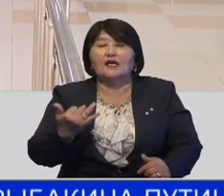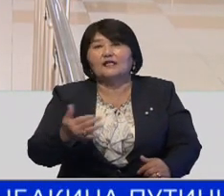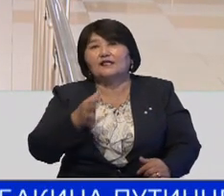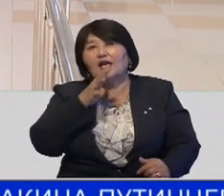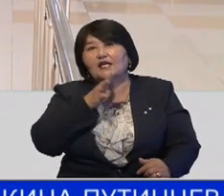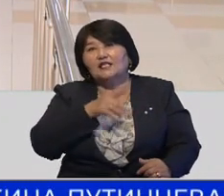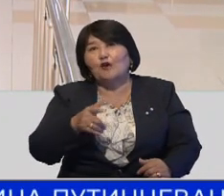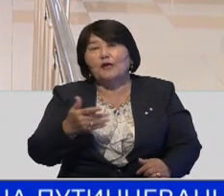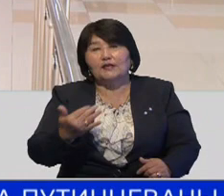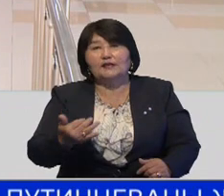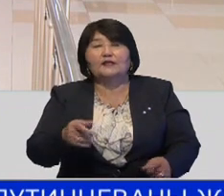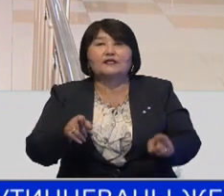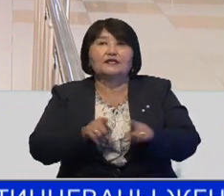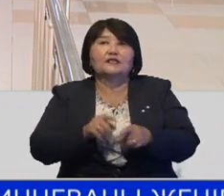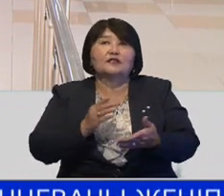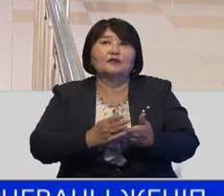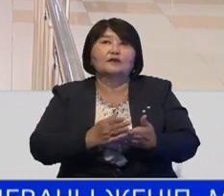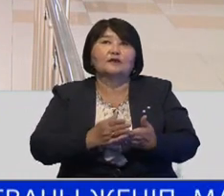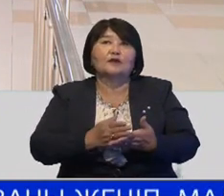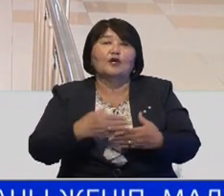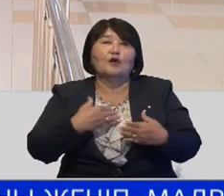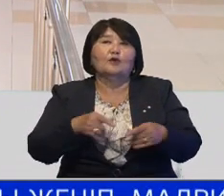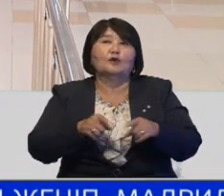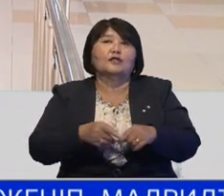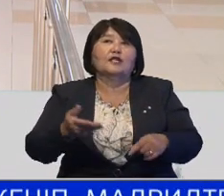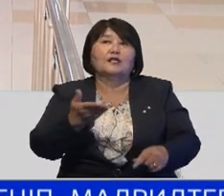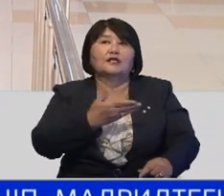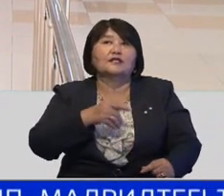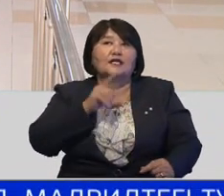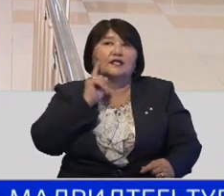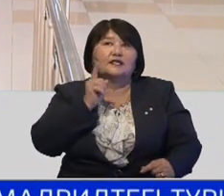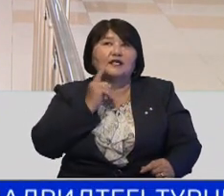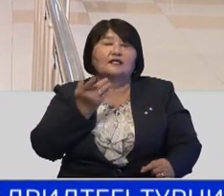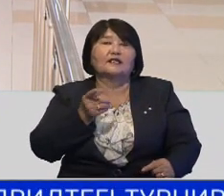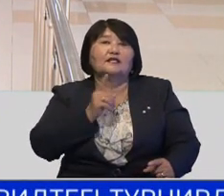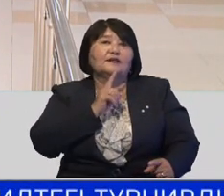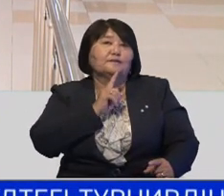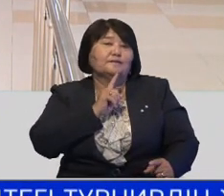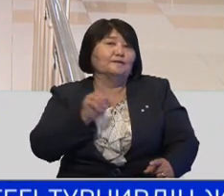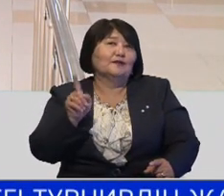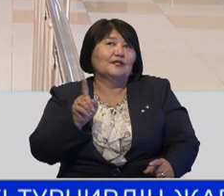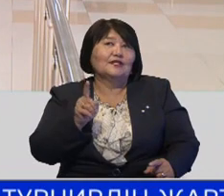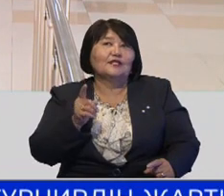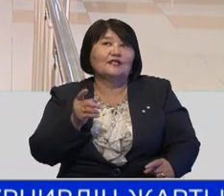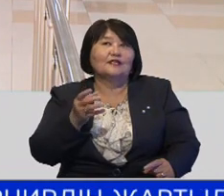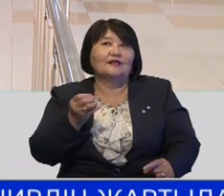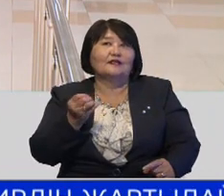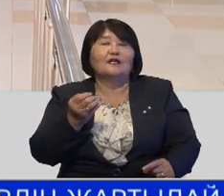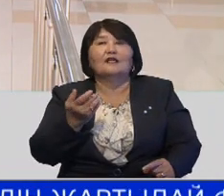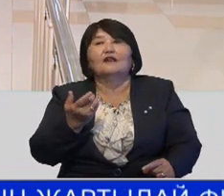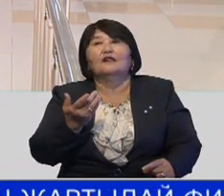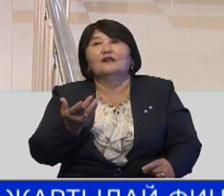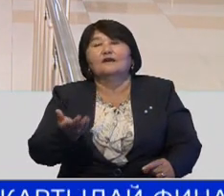заманның несі ғой, енді жаңағы иісі ғой. Өкінішке орай шамалы бізде жастар циничный деген сөз бар ғой, цинизм деген.